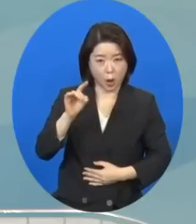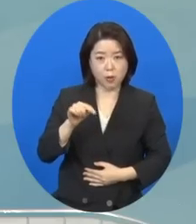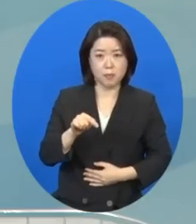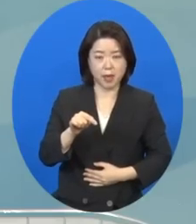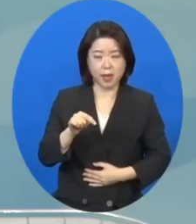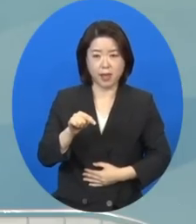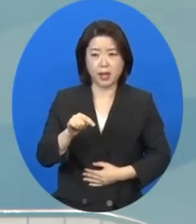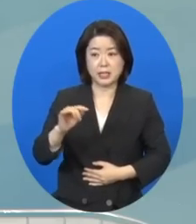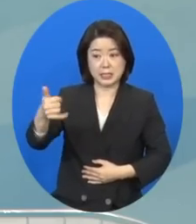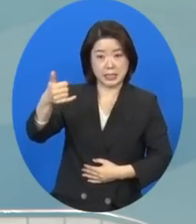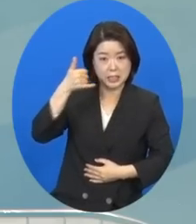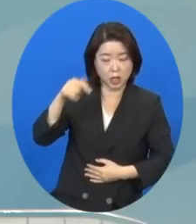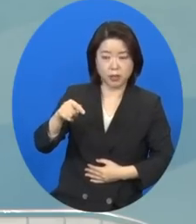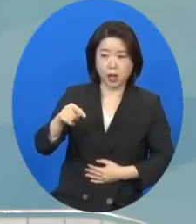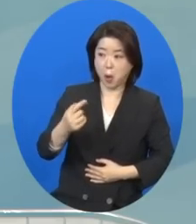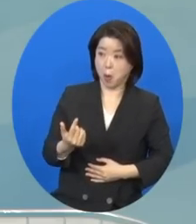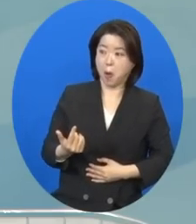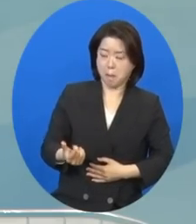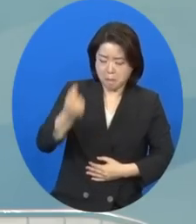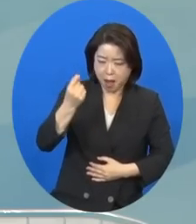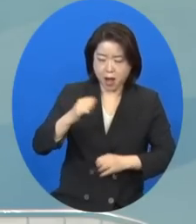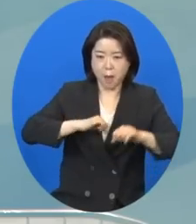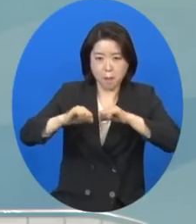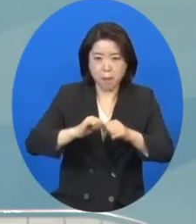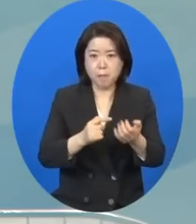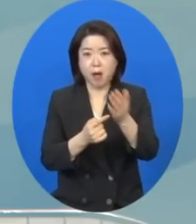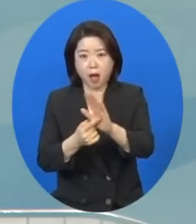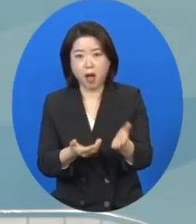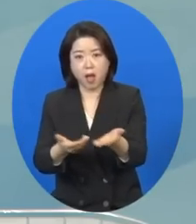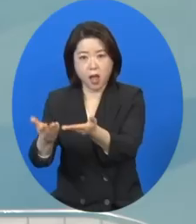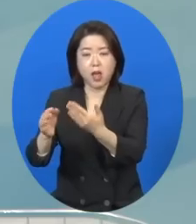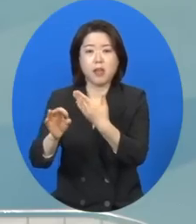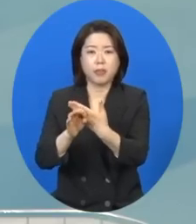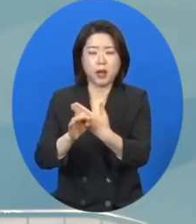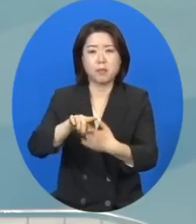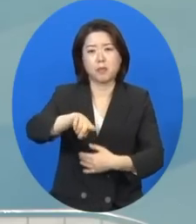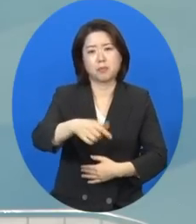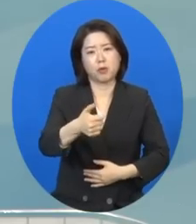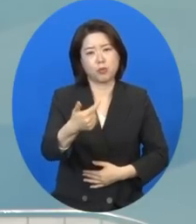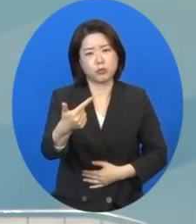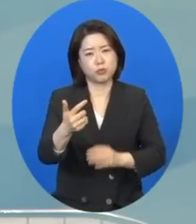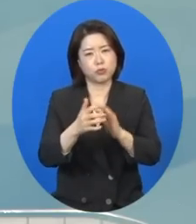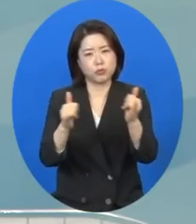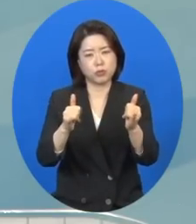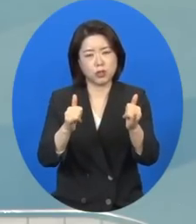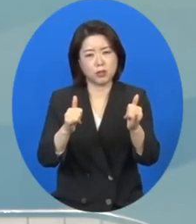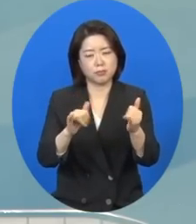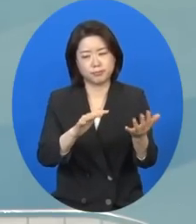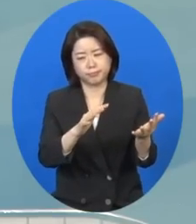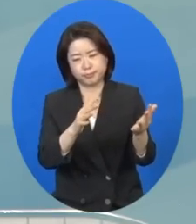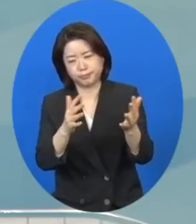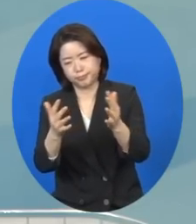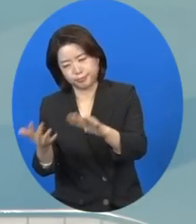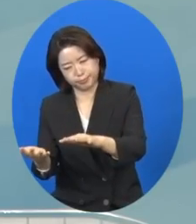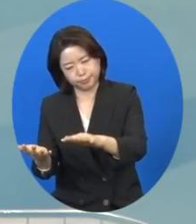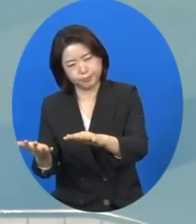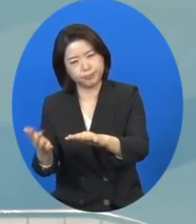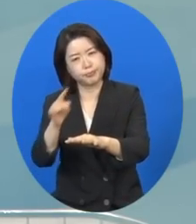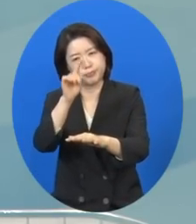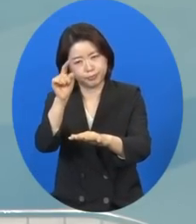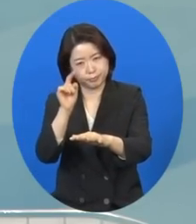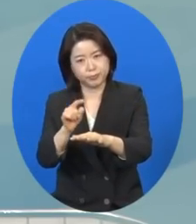걸려온 전화에 재빠르게 대처했더라면 과연 156명이 되는 고귀한 생명이 생명을